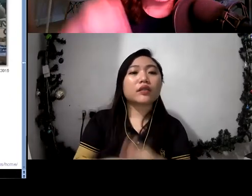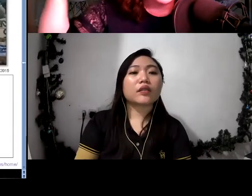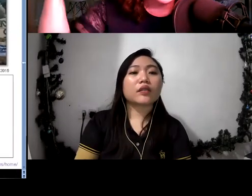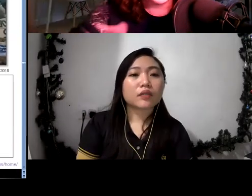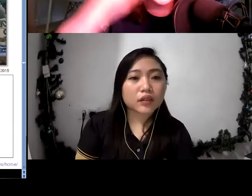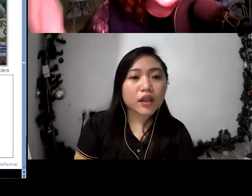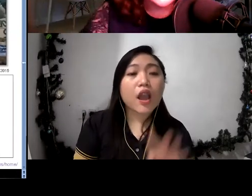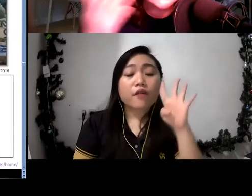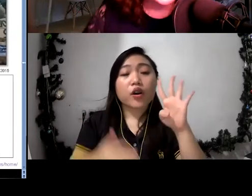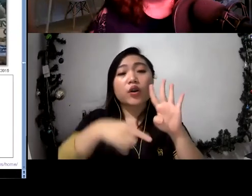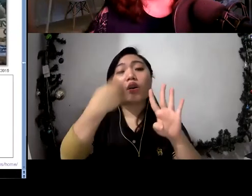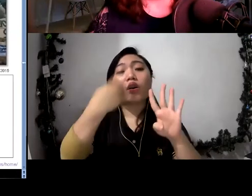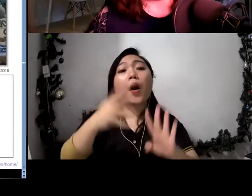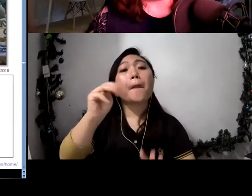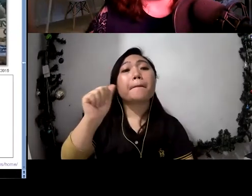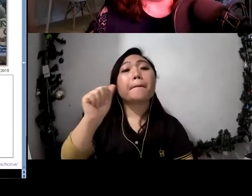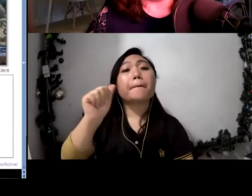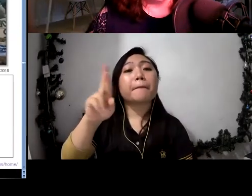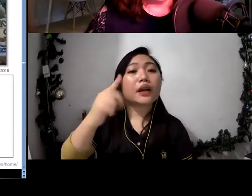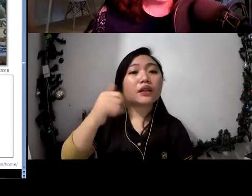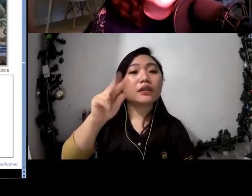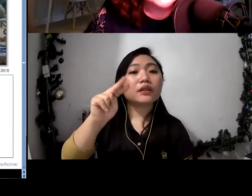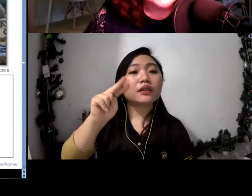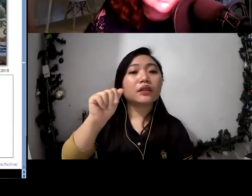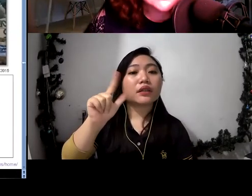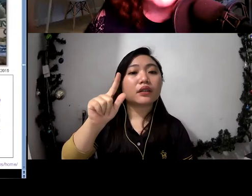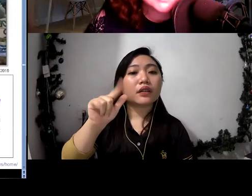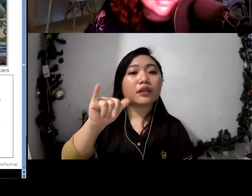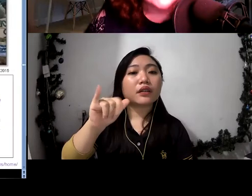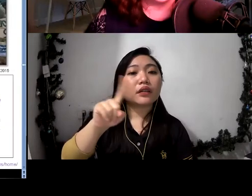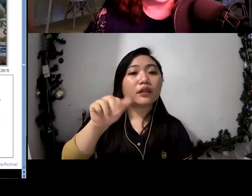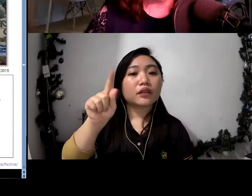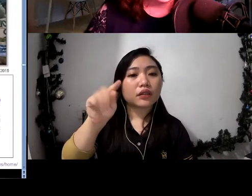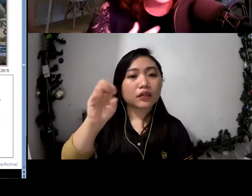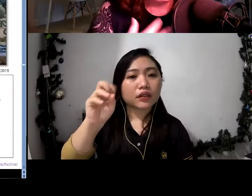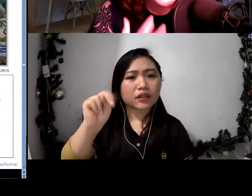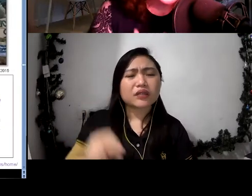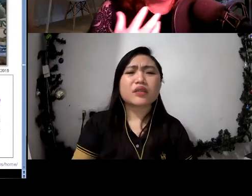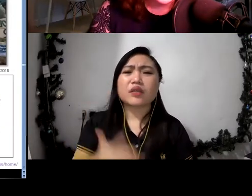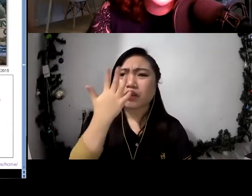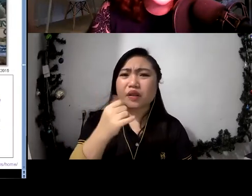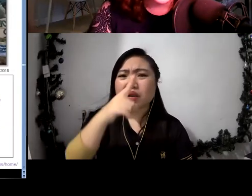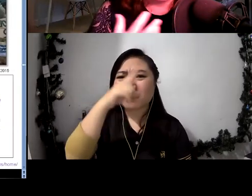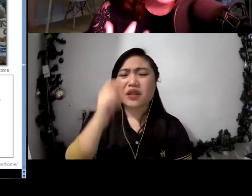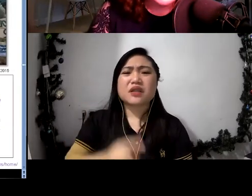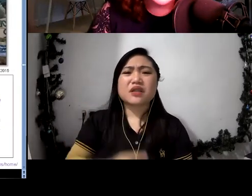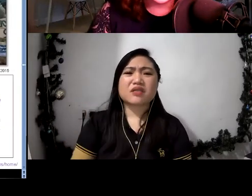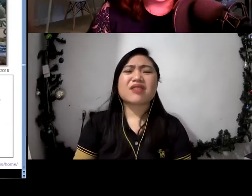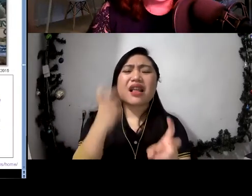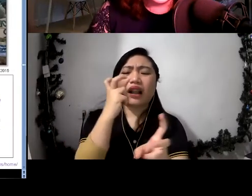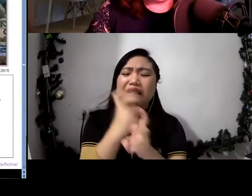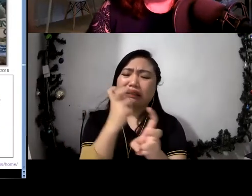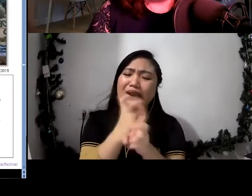ng marginalization, ng intersectionalization, mas nagiging matindi ito. Kasi it can be isolating and difficult,